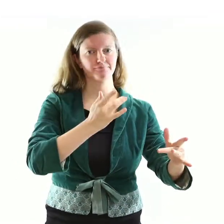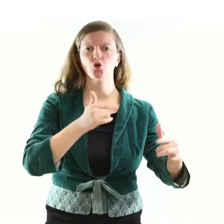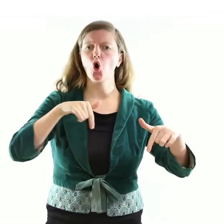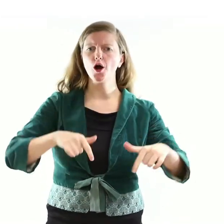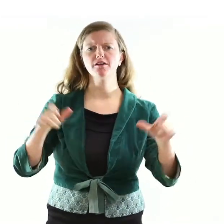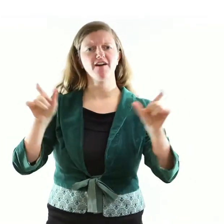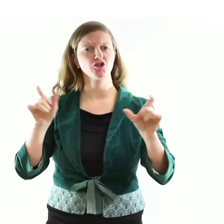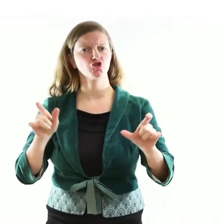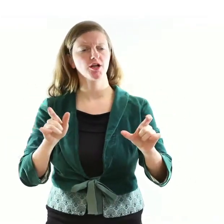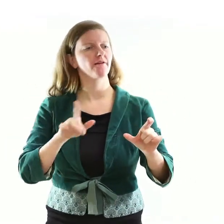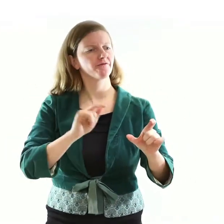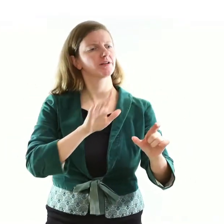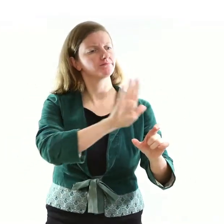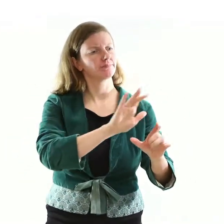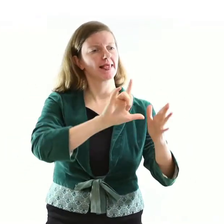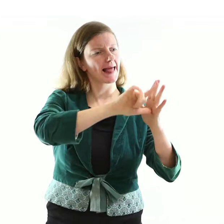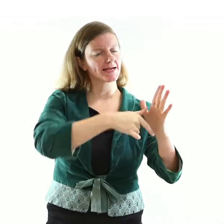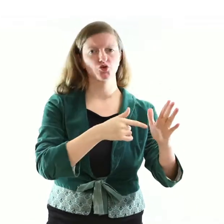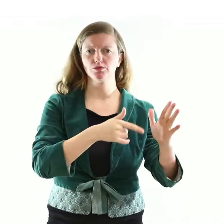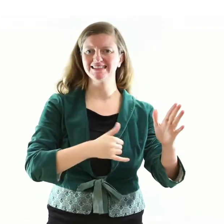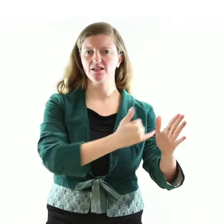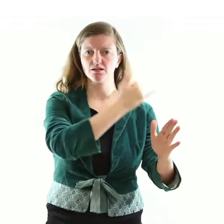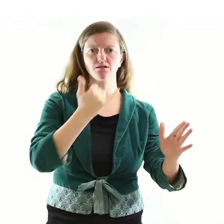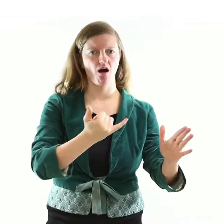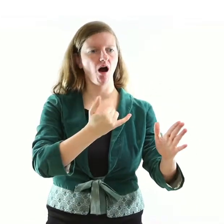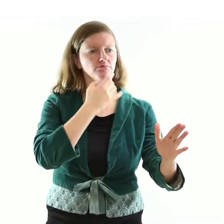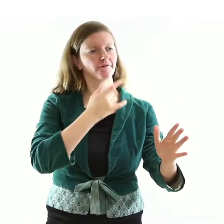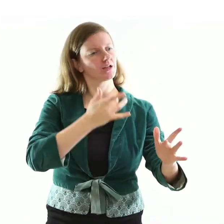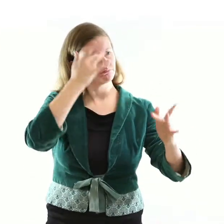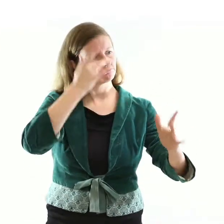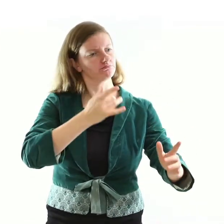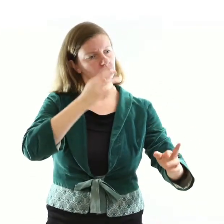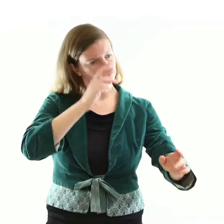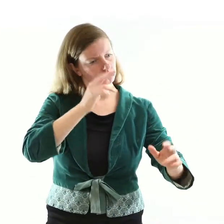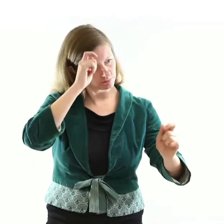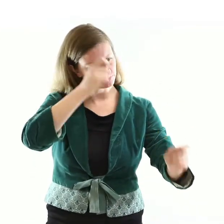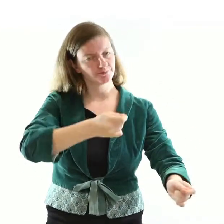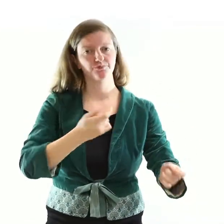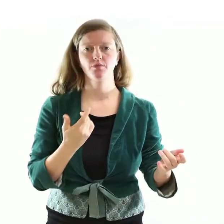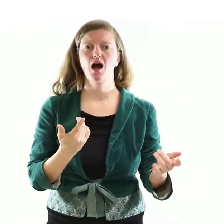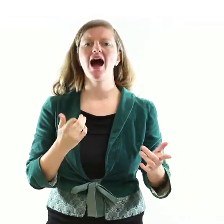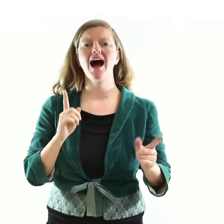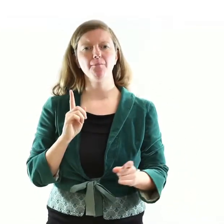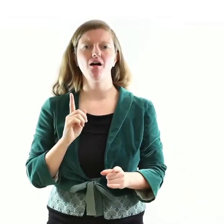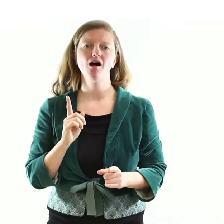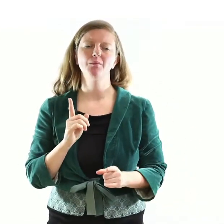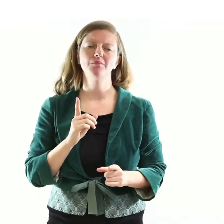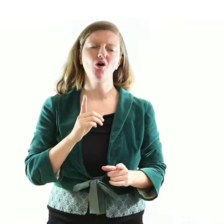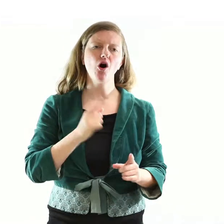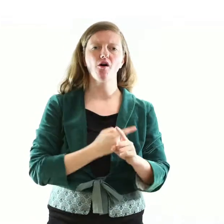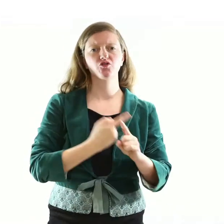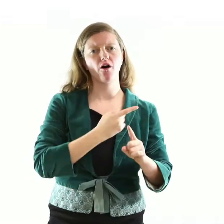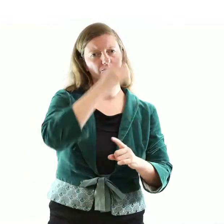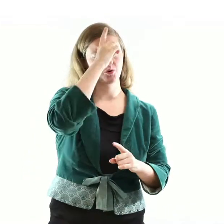würdigt mit der heutigen Veranstaltung auch die Leistung, die in diesem Jahr dort vollbracht wurde. Die Polizei muss aber oftmals